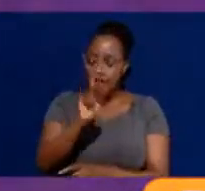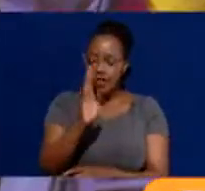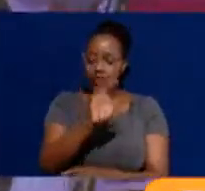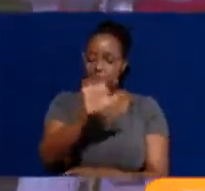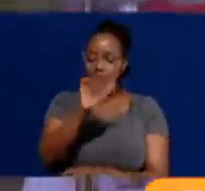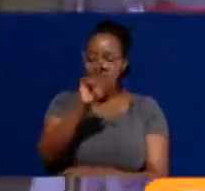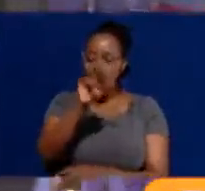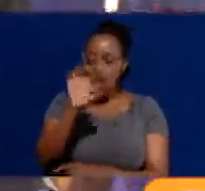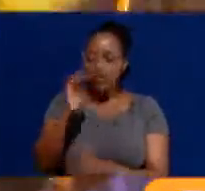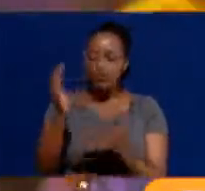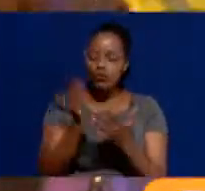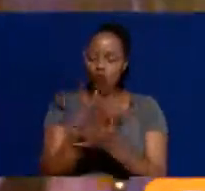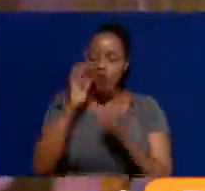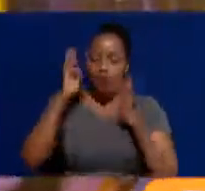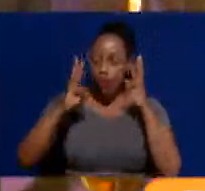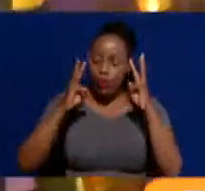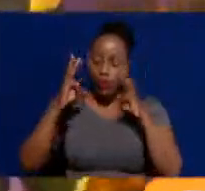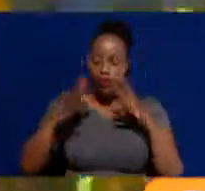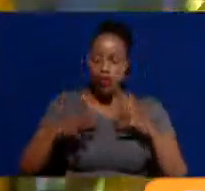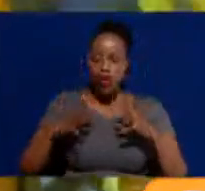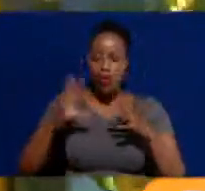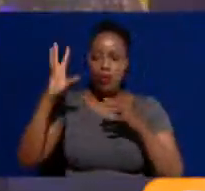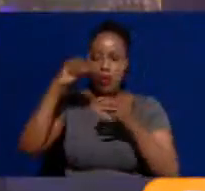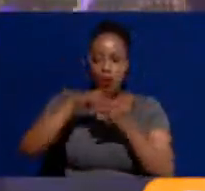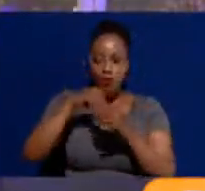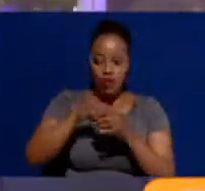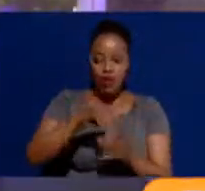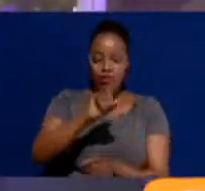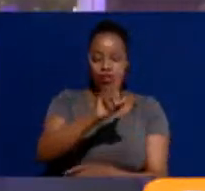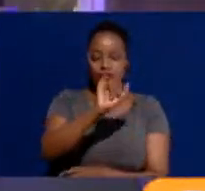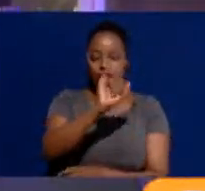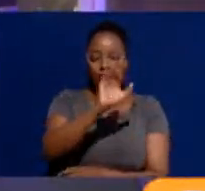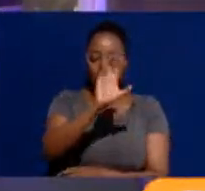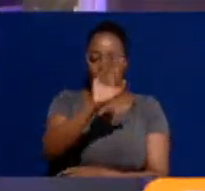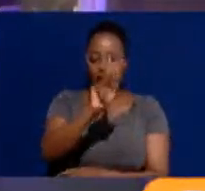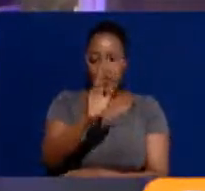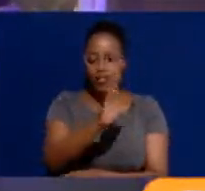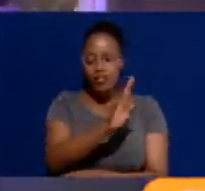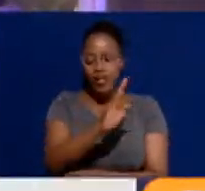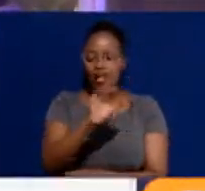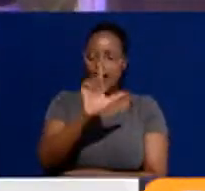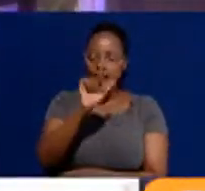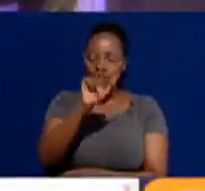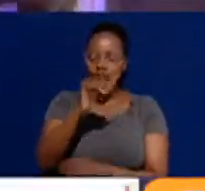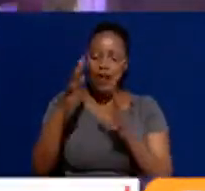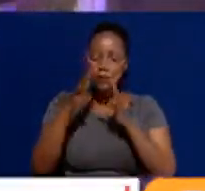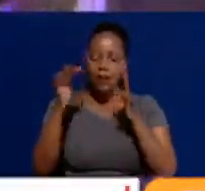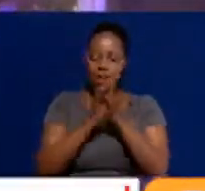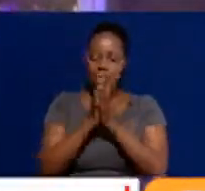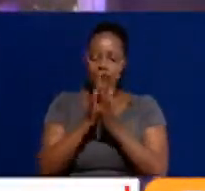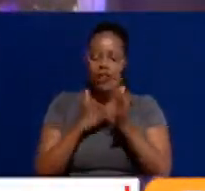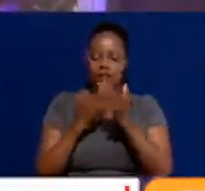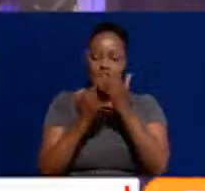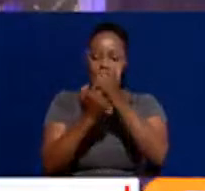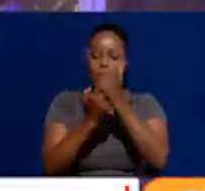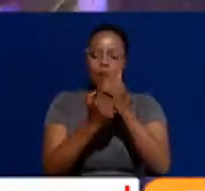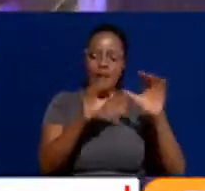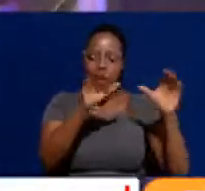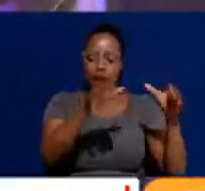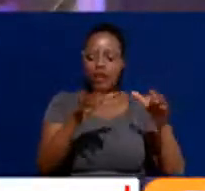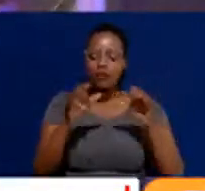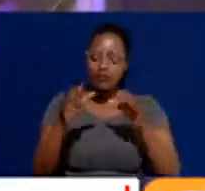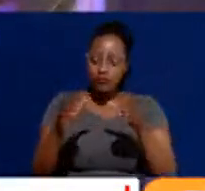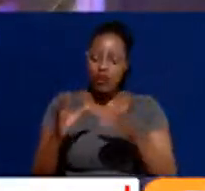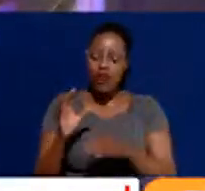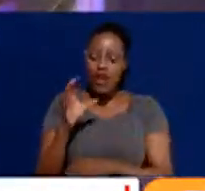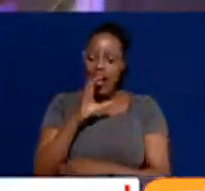kiwaondolea Wakenya wasiwasi wa uwekezaji. Directline has big ambitions to continue to partner with our customers to help them